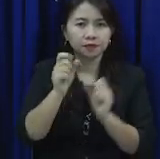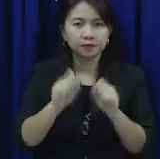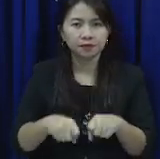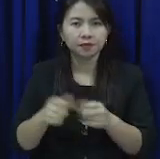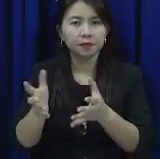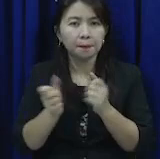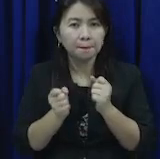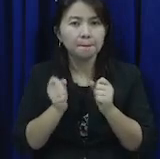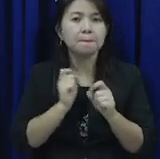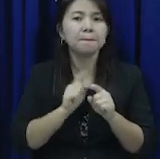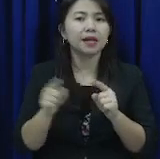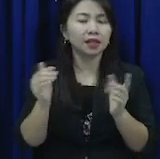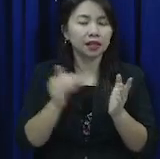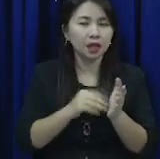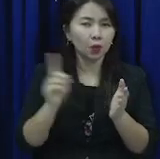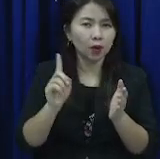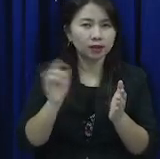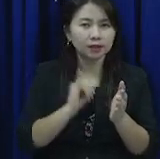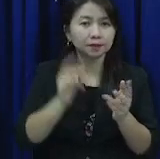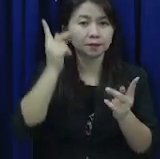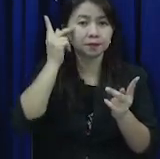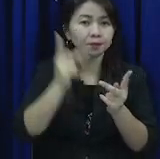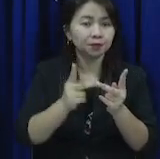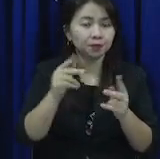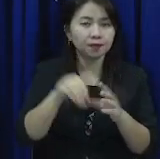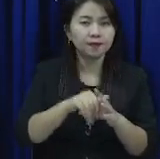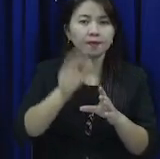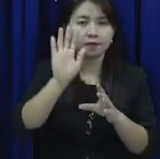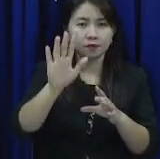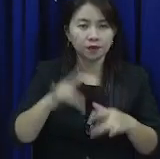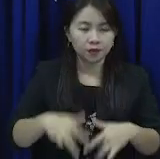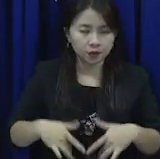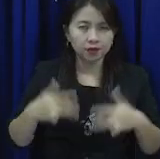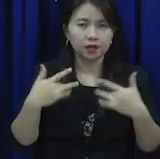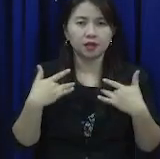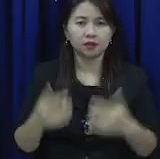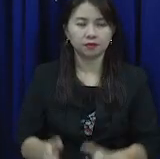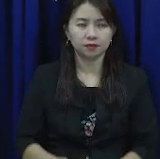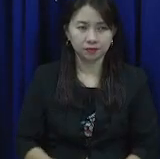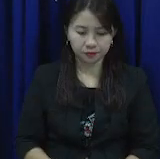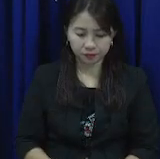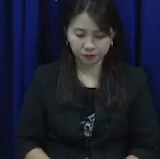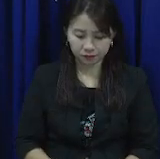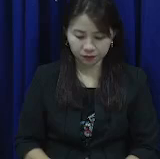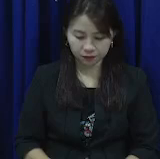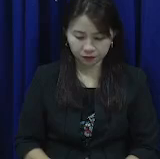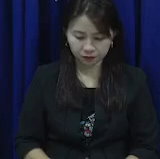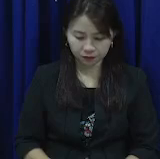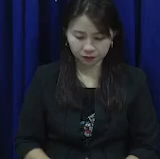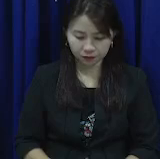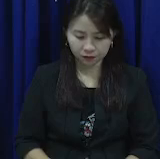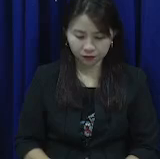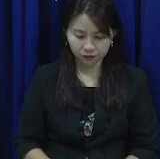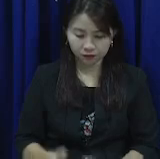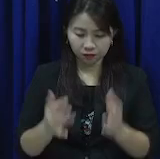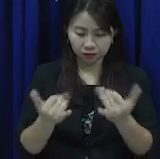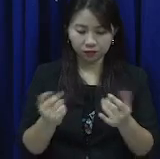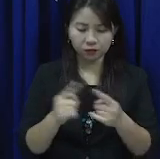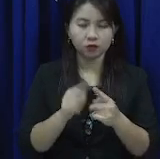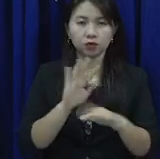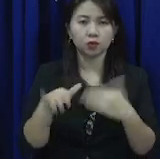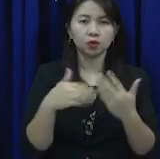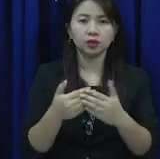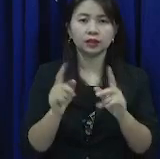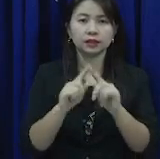hindi kung ano yung purpose ng buhay ninyo Kaya nga for example bigyan ko kitao ng magandang illustrasyon dito o para sa mga team Focus na rin rin ito baga't meron pang mga